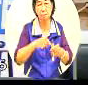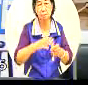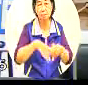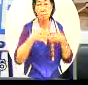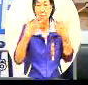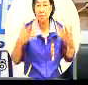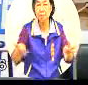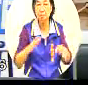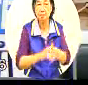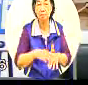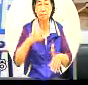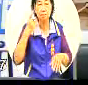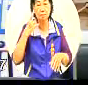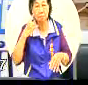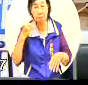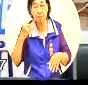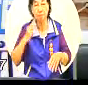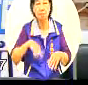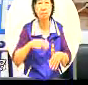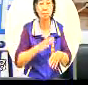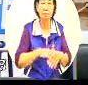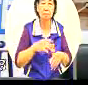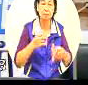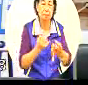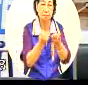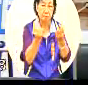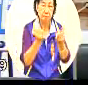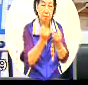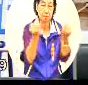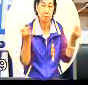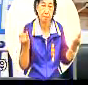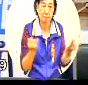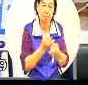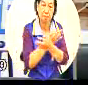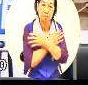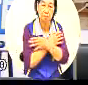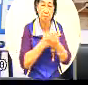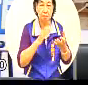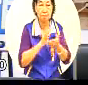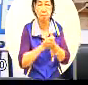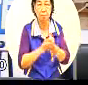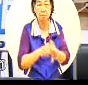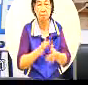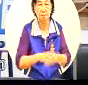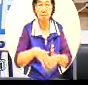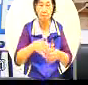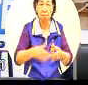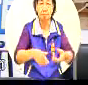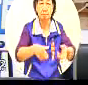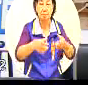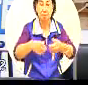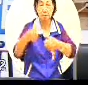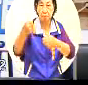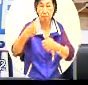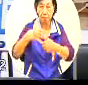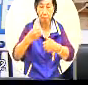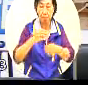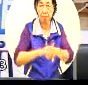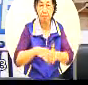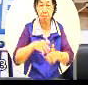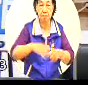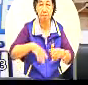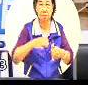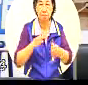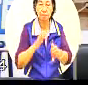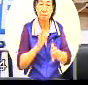多的妇幼朋友跟美雅反映，当他们在推着娃娃车在高雄